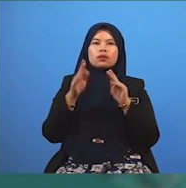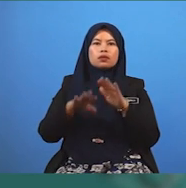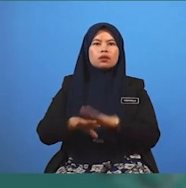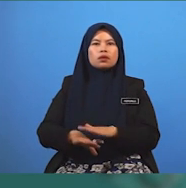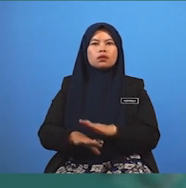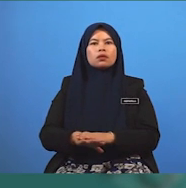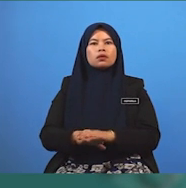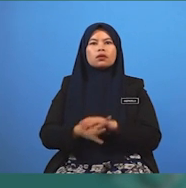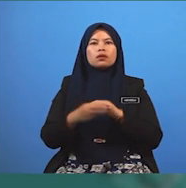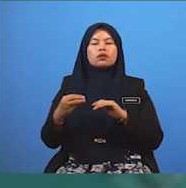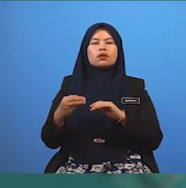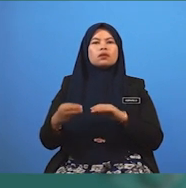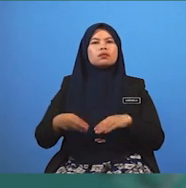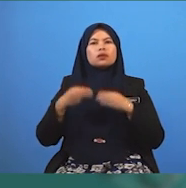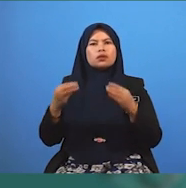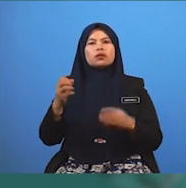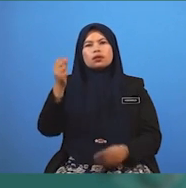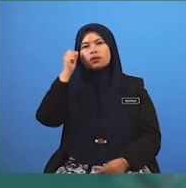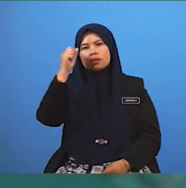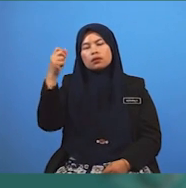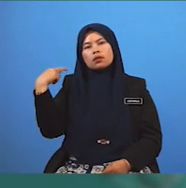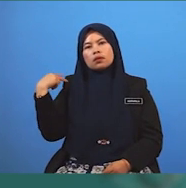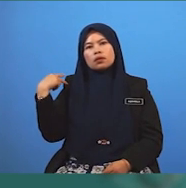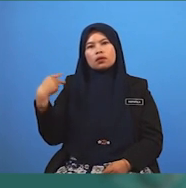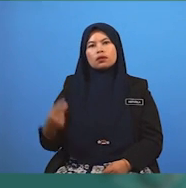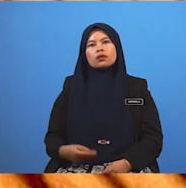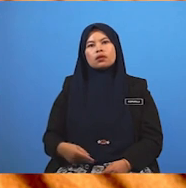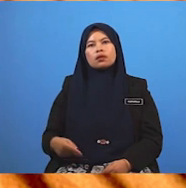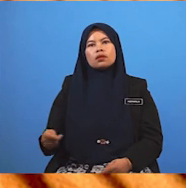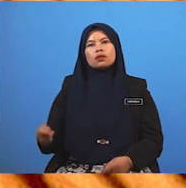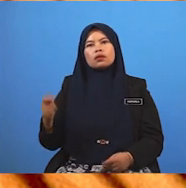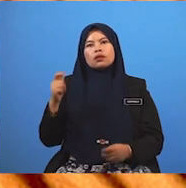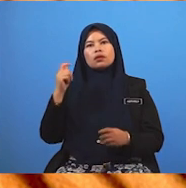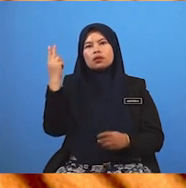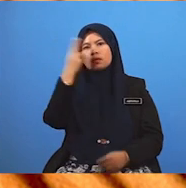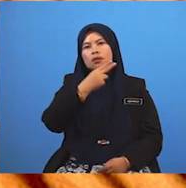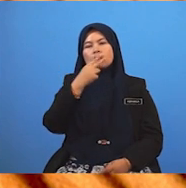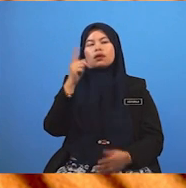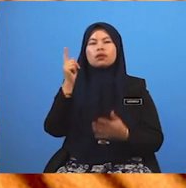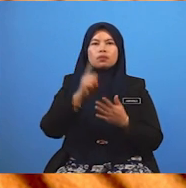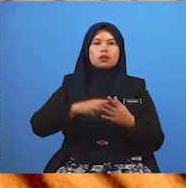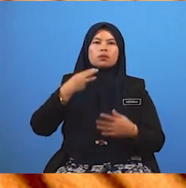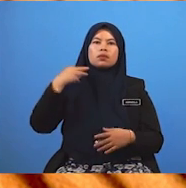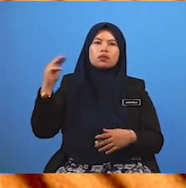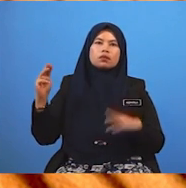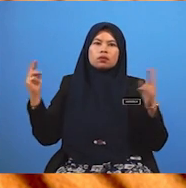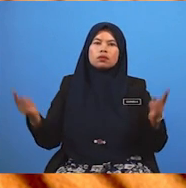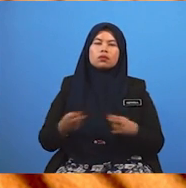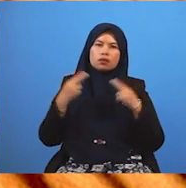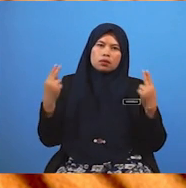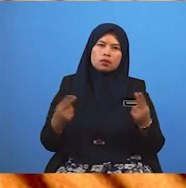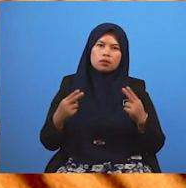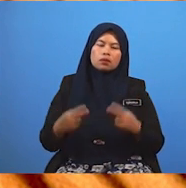memberi kesaksianlah kaki terhadap apa yang mereka telah usulkan. Oleh itu,